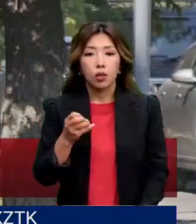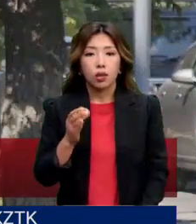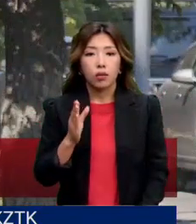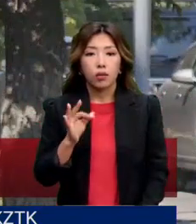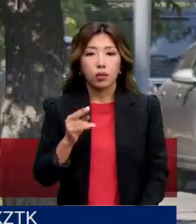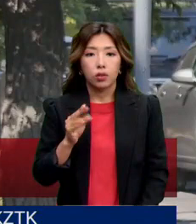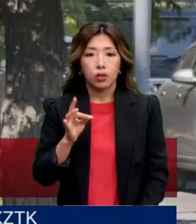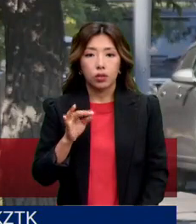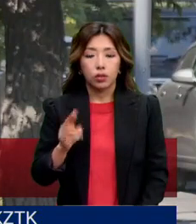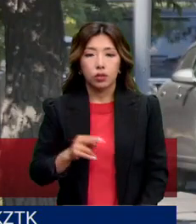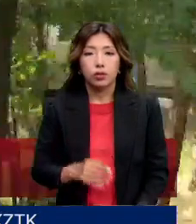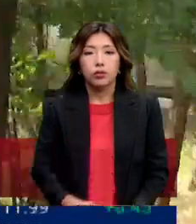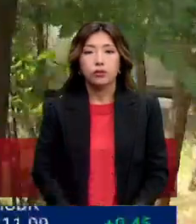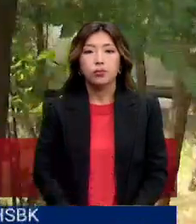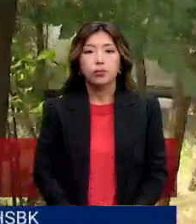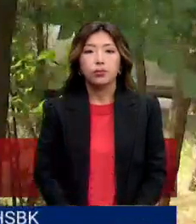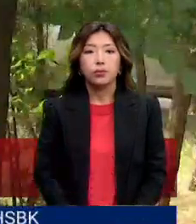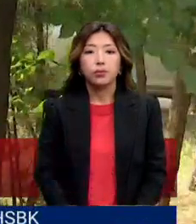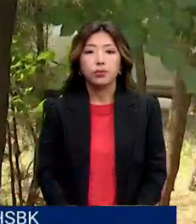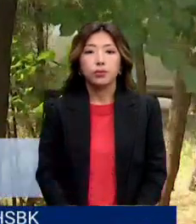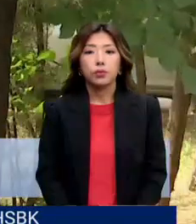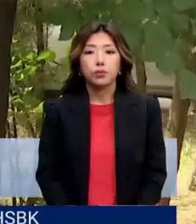а не через посредников. Исходя